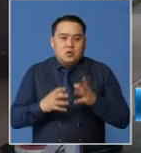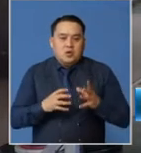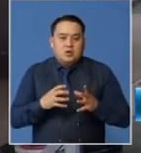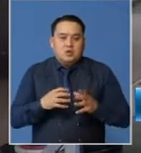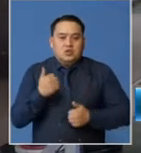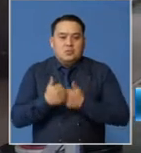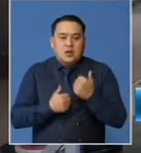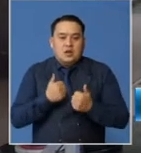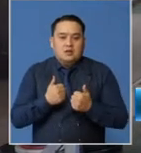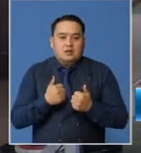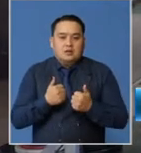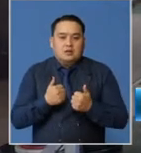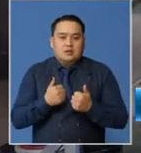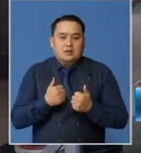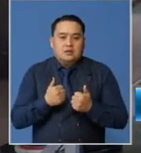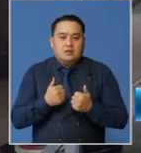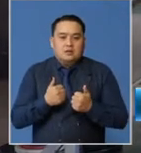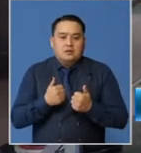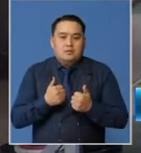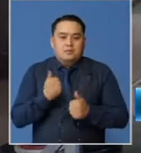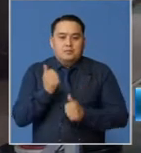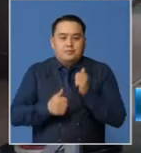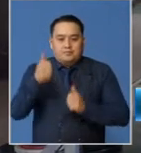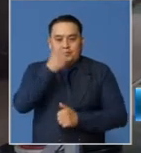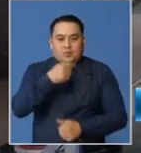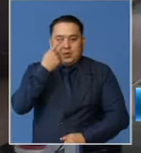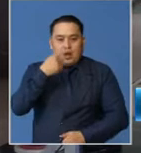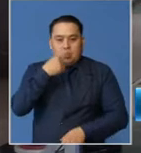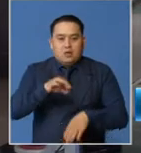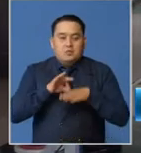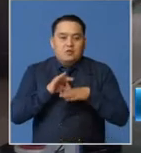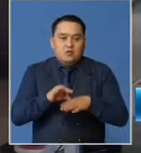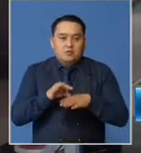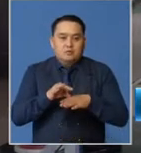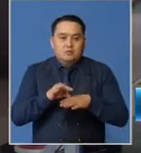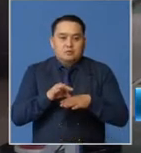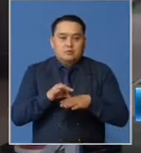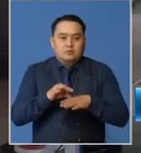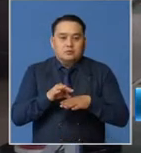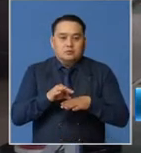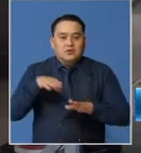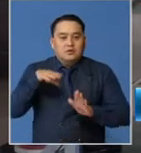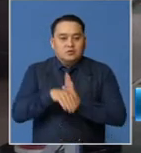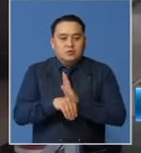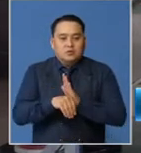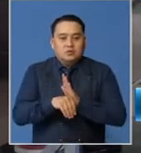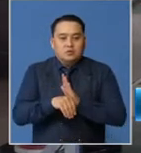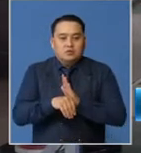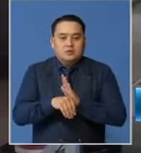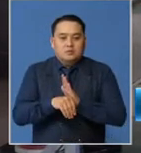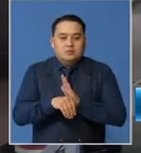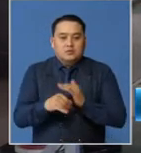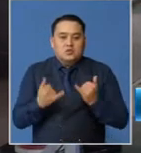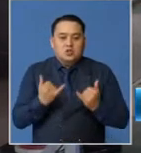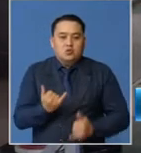международный чемпионат, ЕГАТ называется. Каждый год таиландцы проводят, и он входит в состав лицензионных.